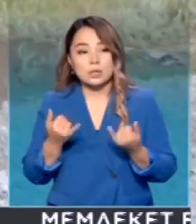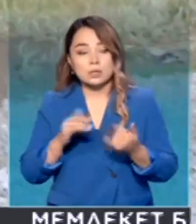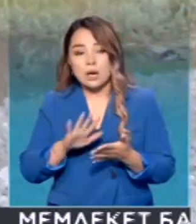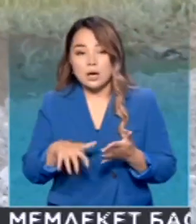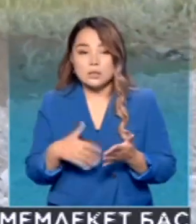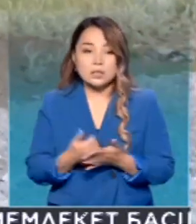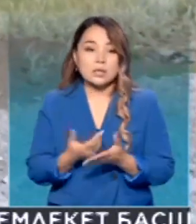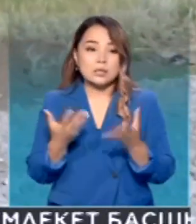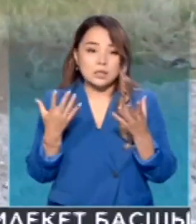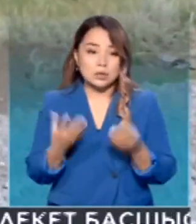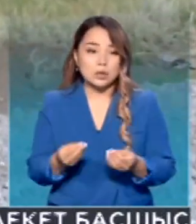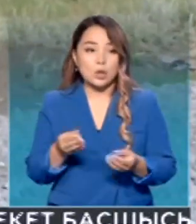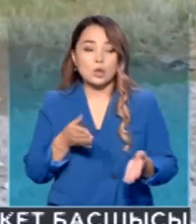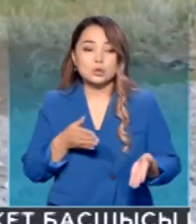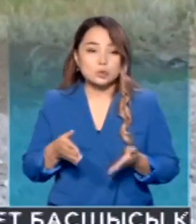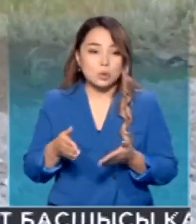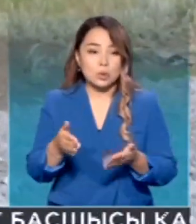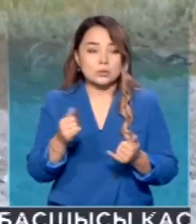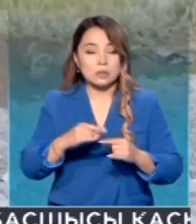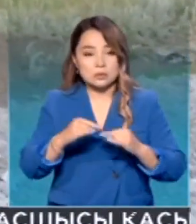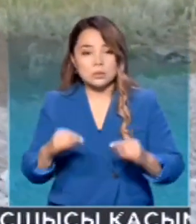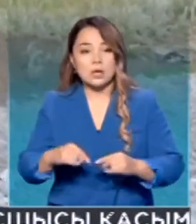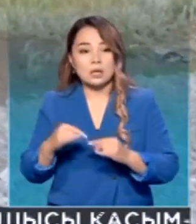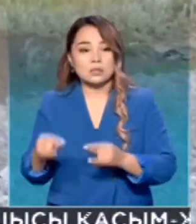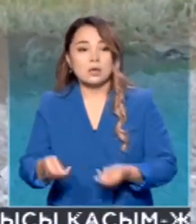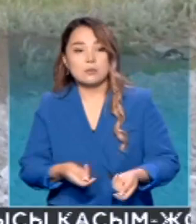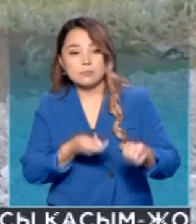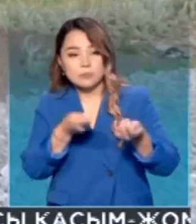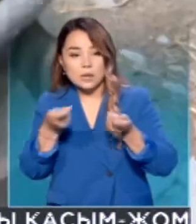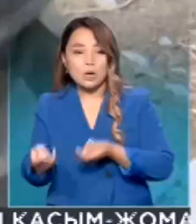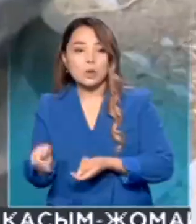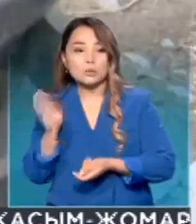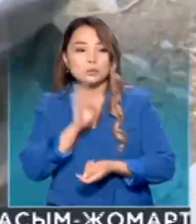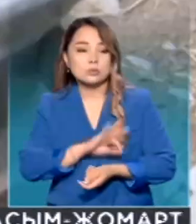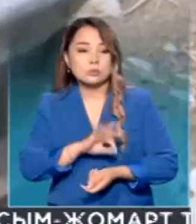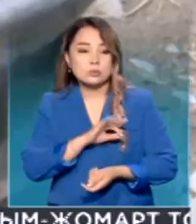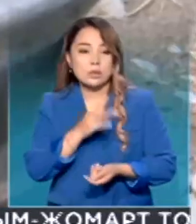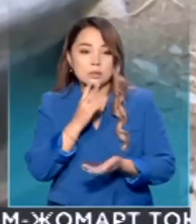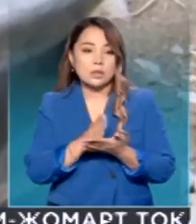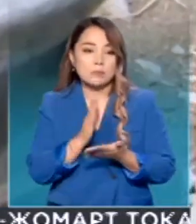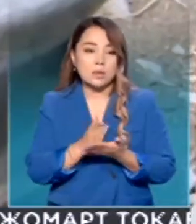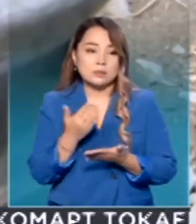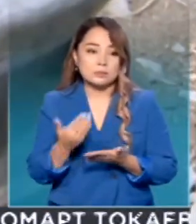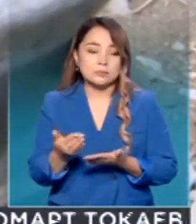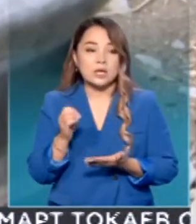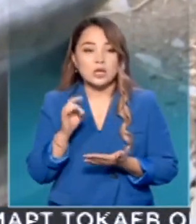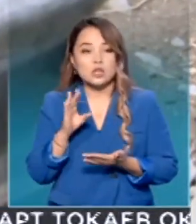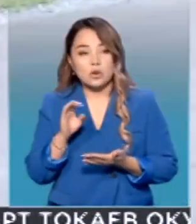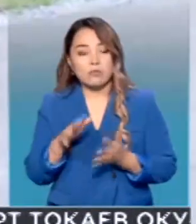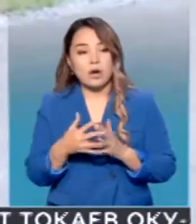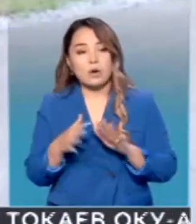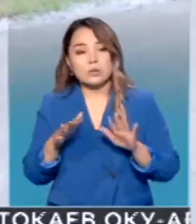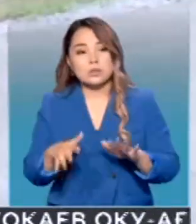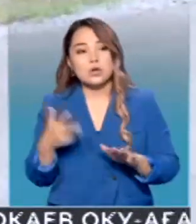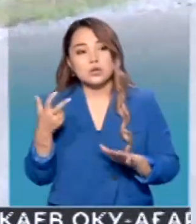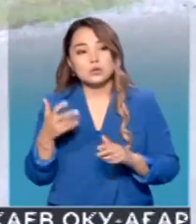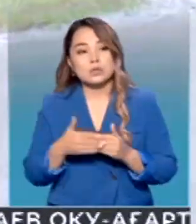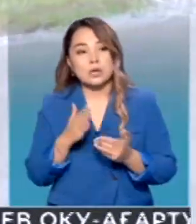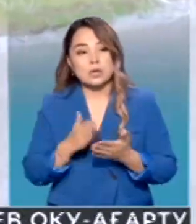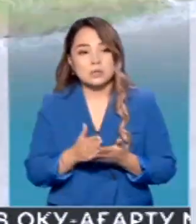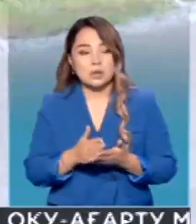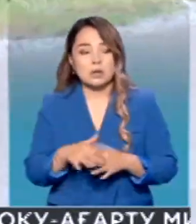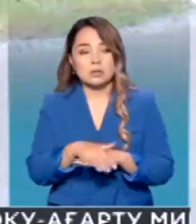әлі күнге дейін жол жиегіне бұлай ыдыстарын шығарып, тасымал суды тұтынып отыр. Ершов ауылында 300-ге тарта түтін